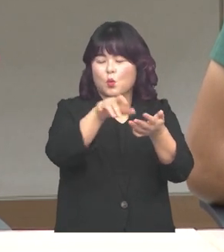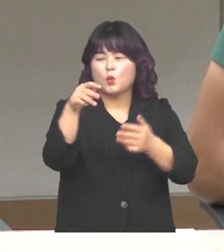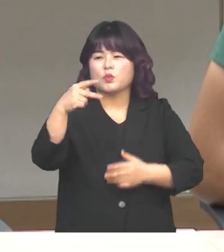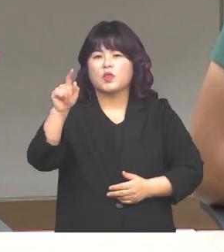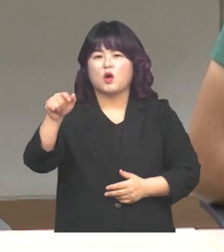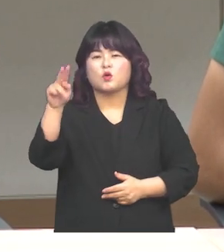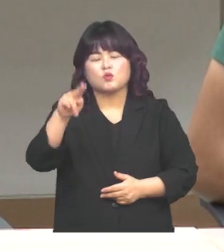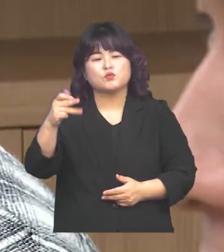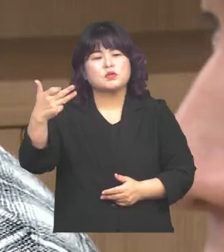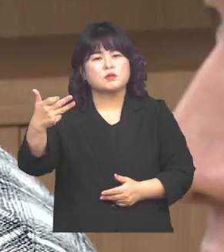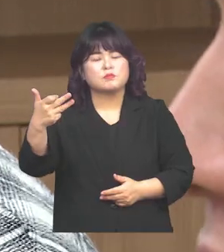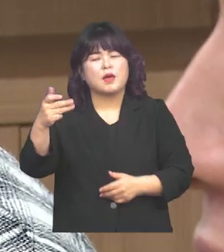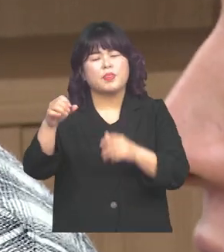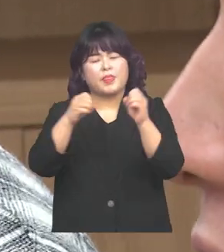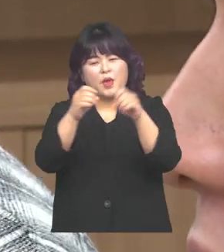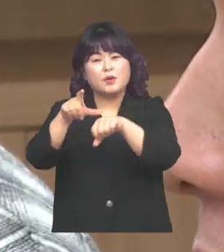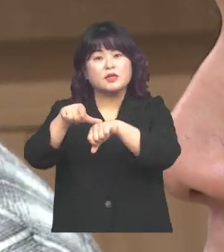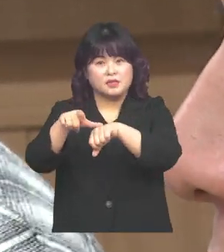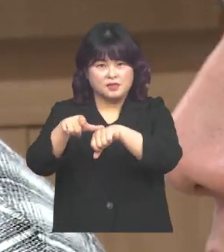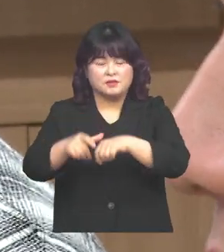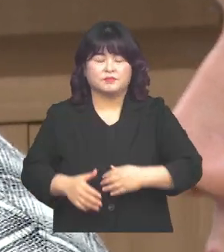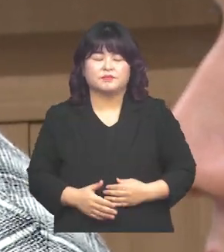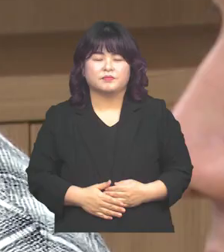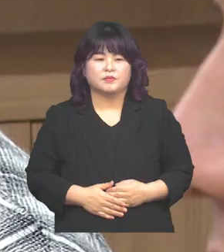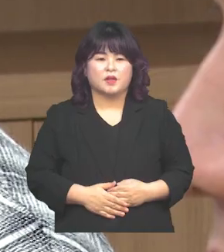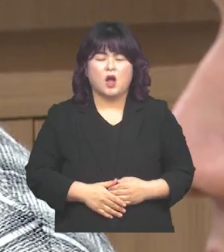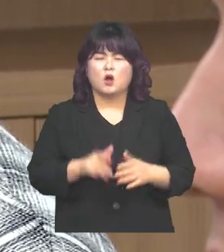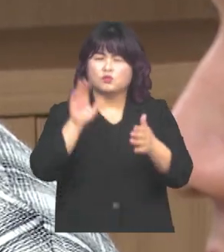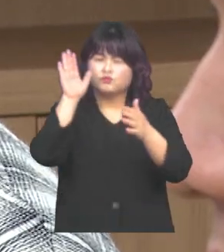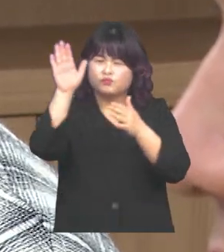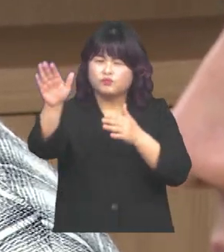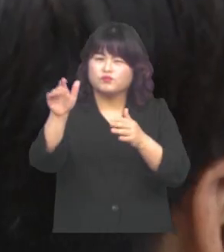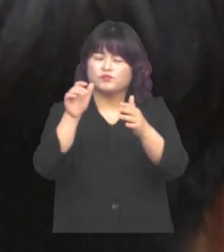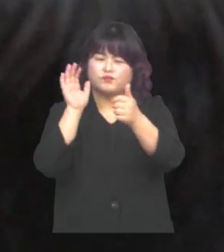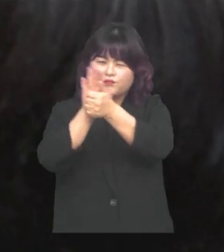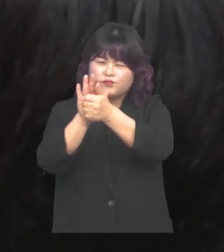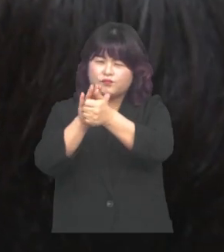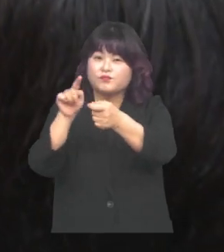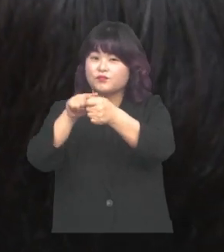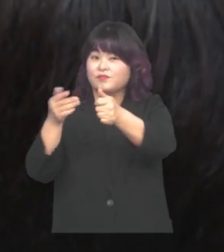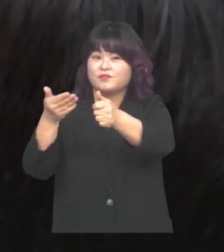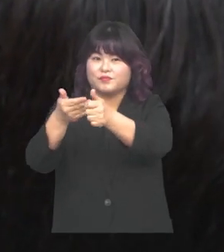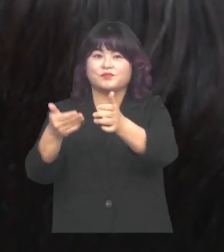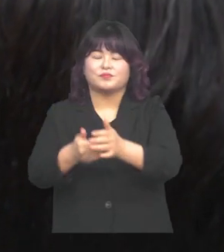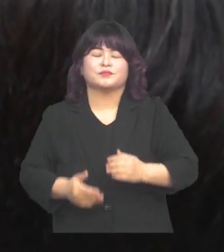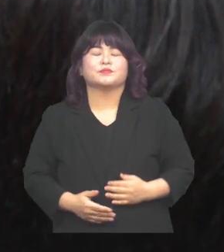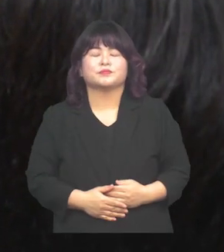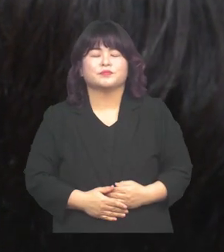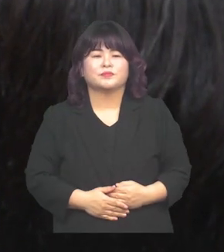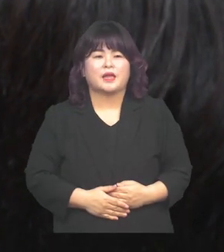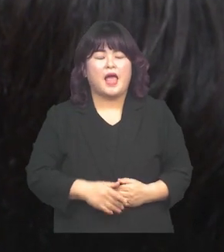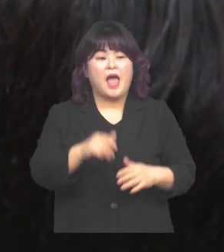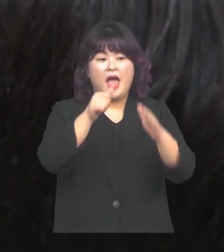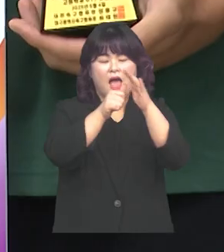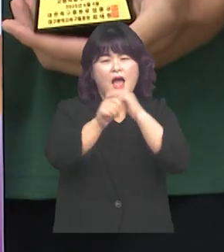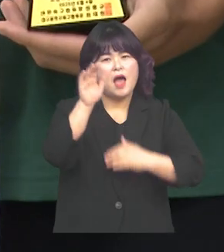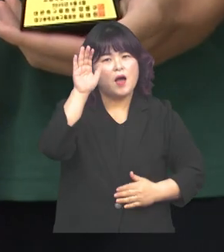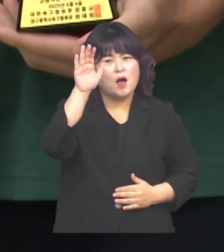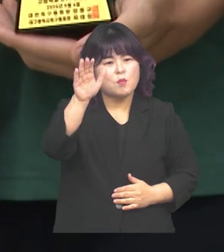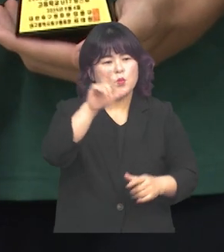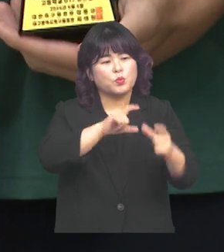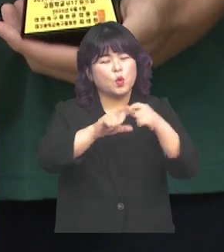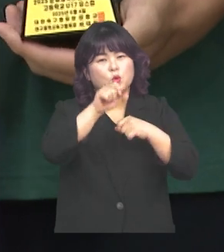선수들을 격려하고 대화의 시간을 마련해 축구 유망주들의 미래를 응원했습니다. 선수들은